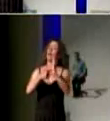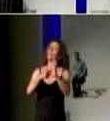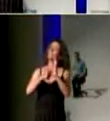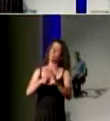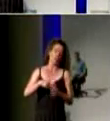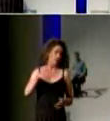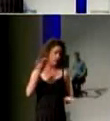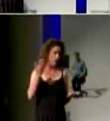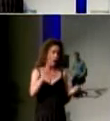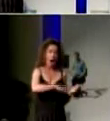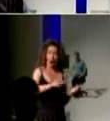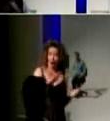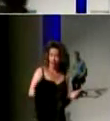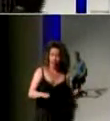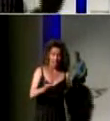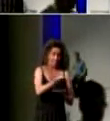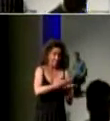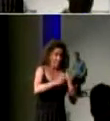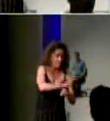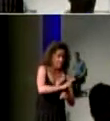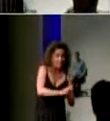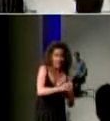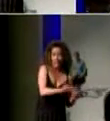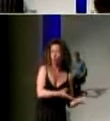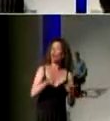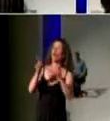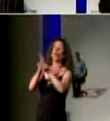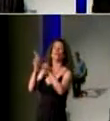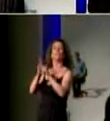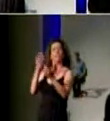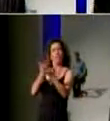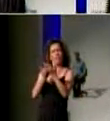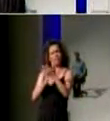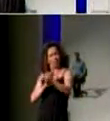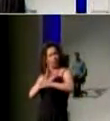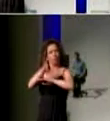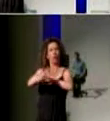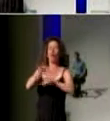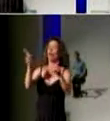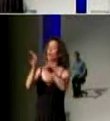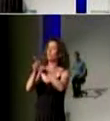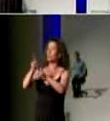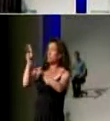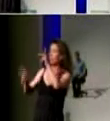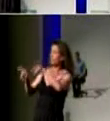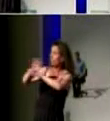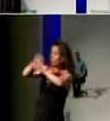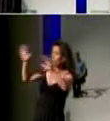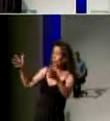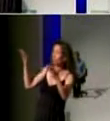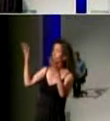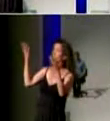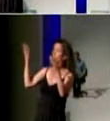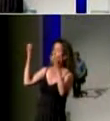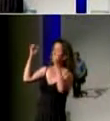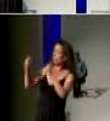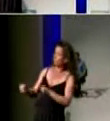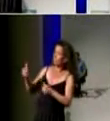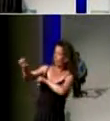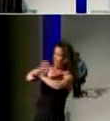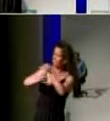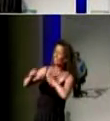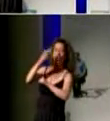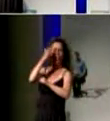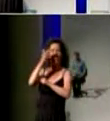pouvoir fréquenter un service de garde, mais c'est aussi d'aller à l'école. C'est pour toutes les personnes de pouvoir faire des